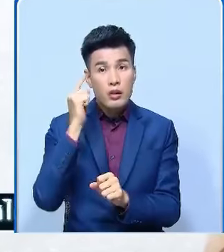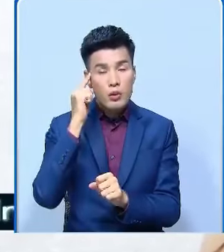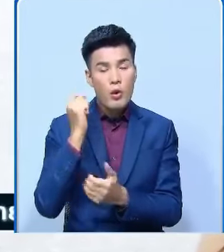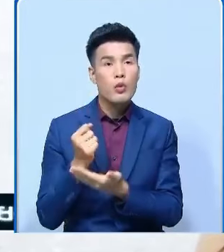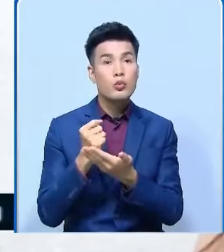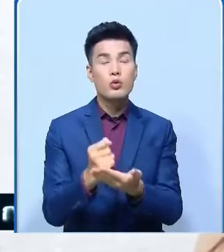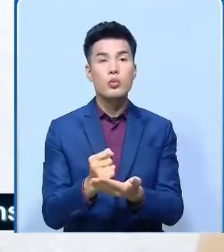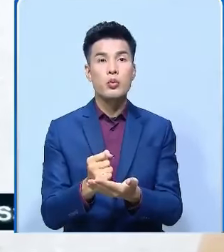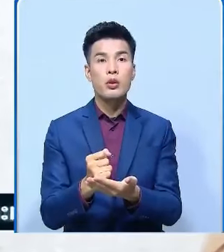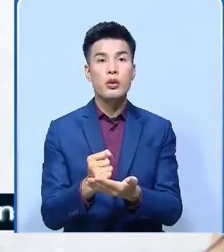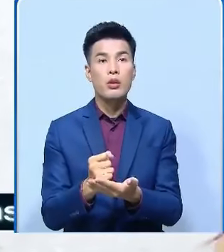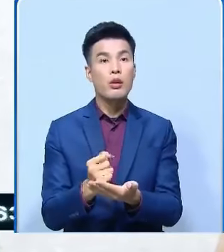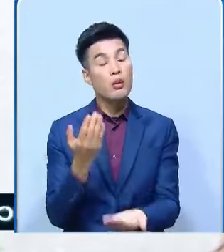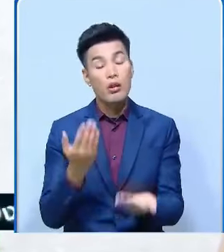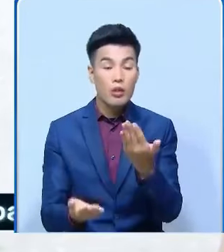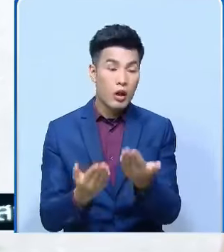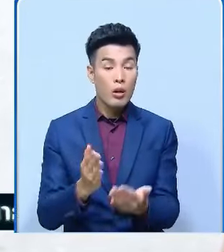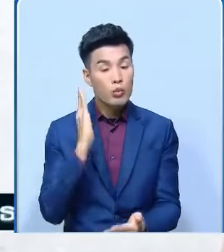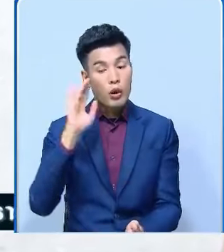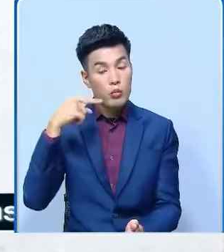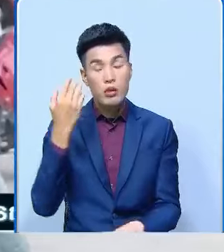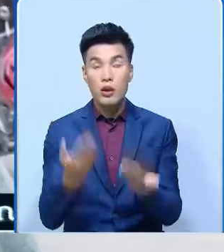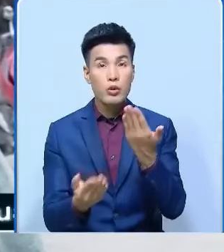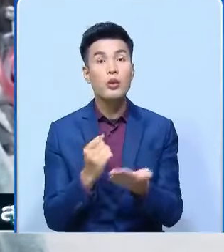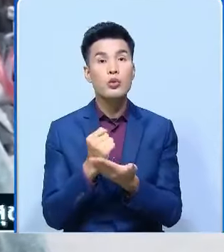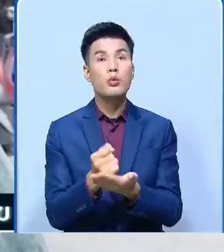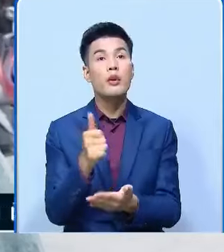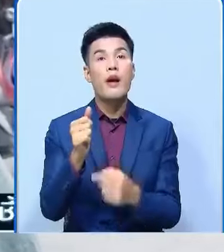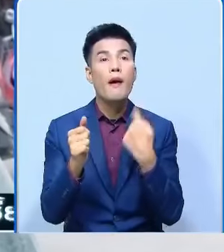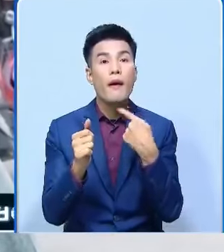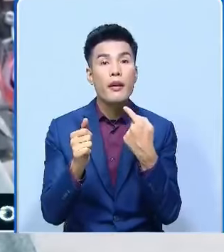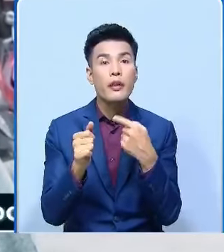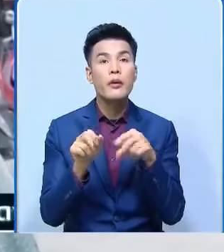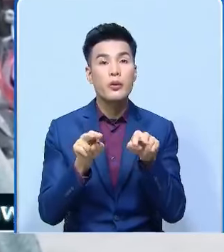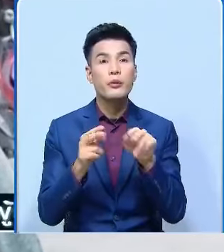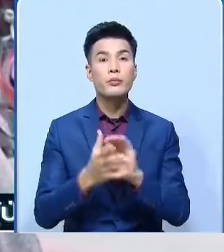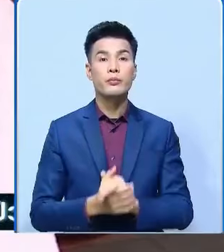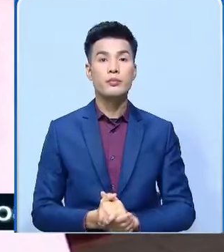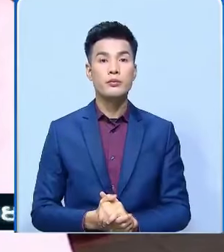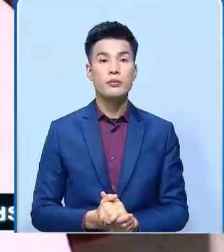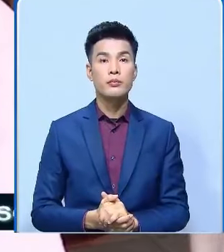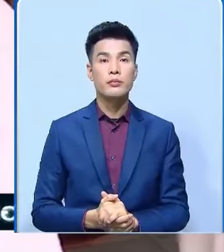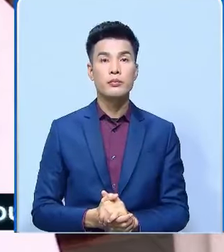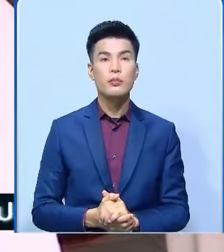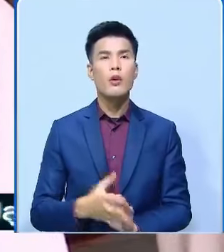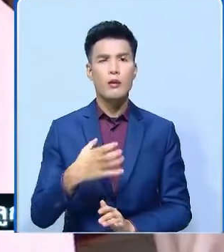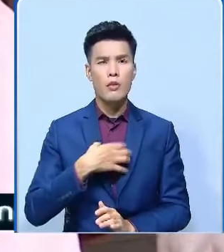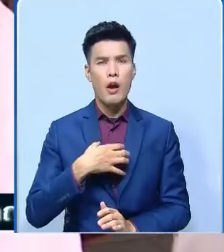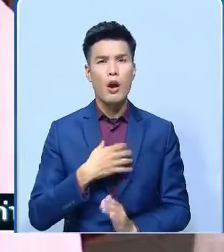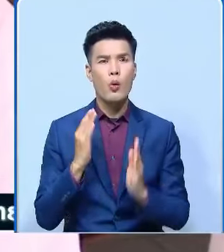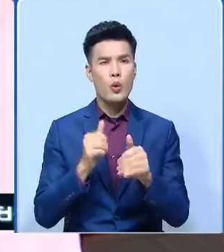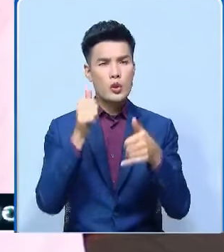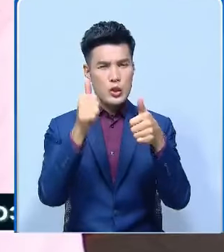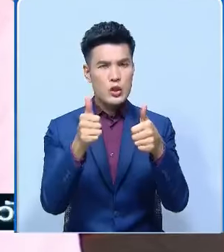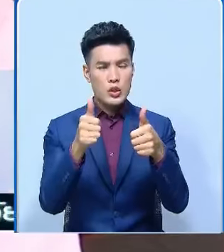ขาวไม่ต้องนาลีผู้ชายก็ได้อ่ะฟังเสียงประชาชนเขาว่ายังไง อยากให้คนดีๆอ่ะ